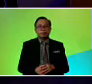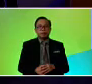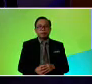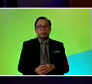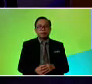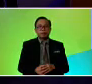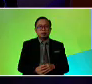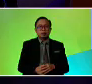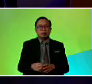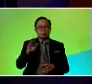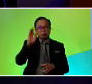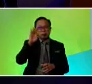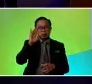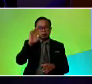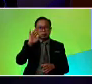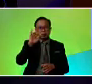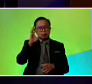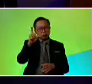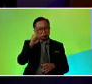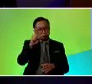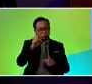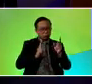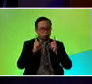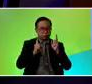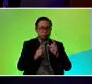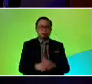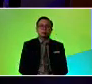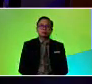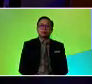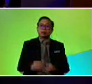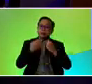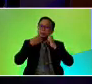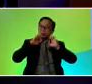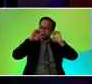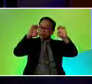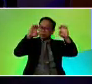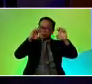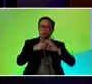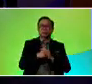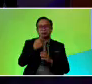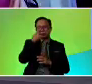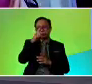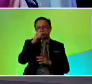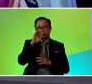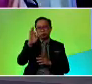Adakah Fikri juga layak untuk satu bintang ya victivo 1 bintang jawabannya satu bintang